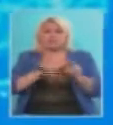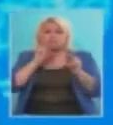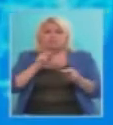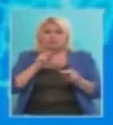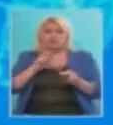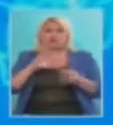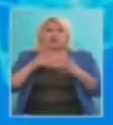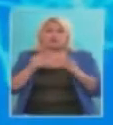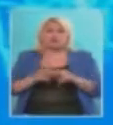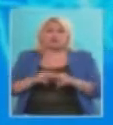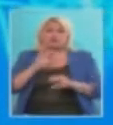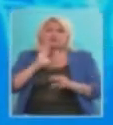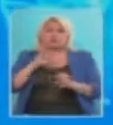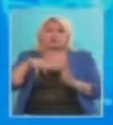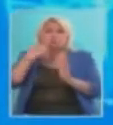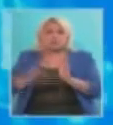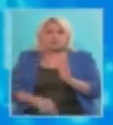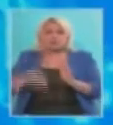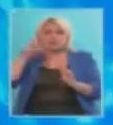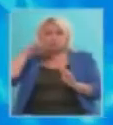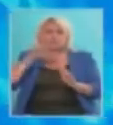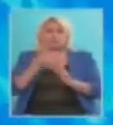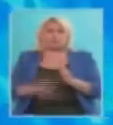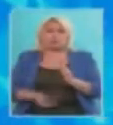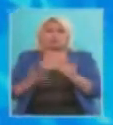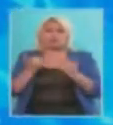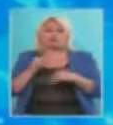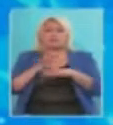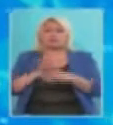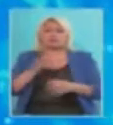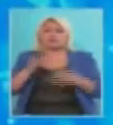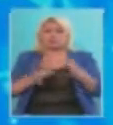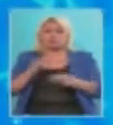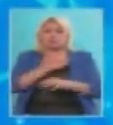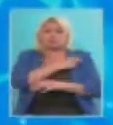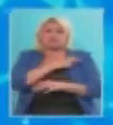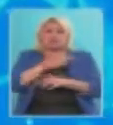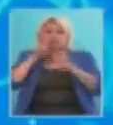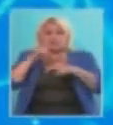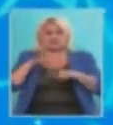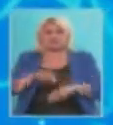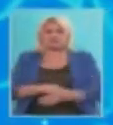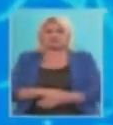присмотра, в результате чего девочка упала в колодец и утонула. Сейчас проводятся судебно-медицинские экспертизы.